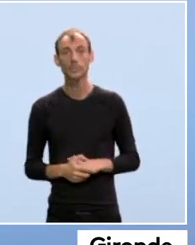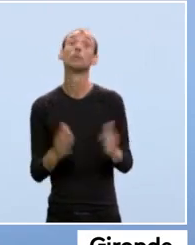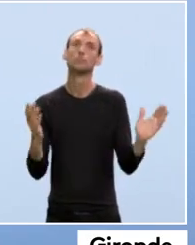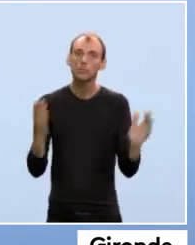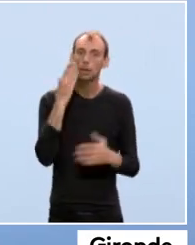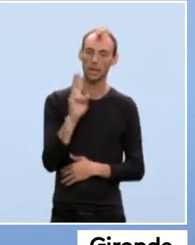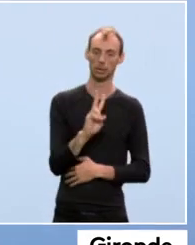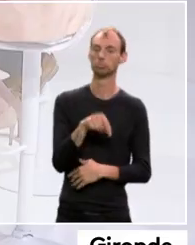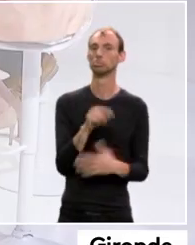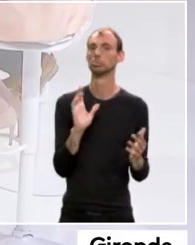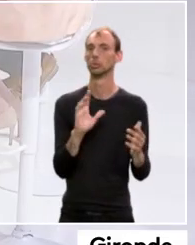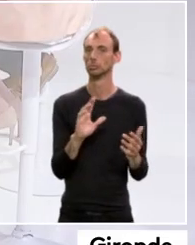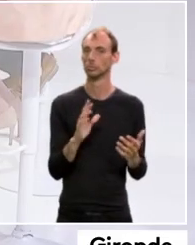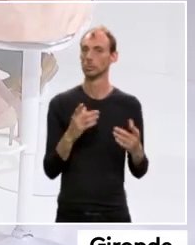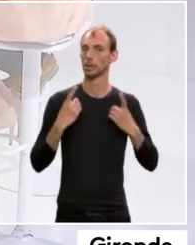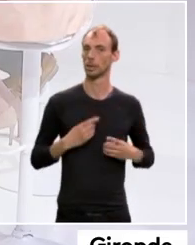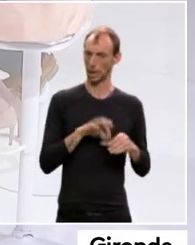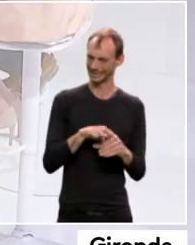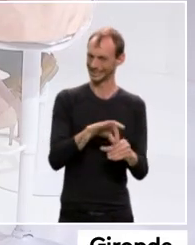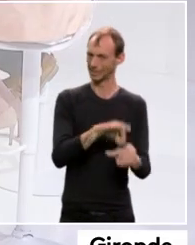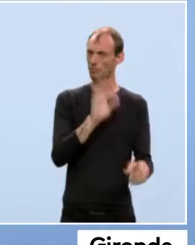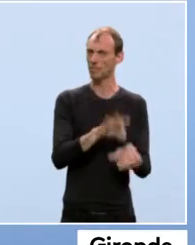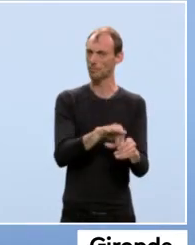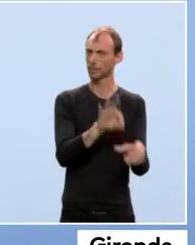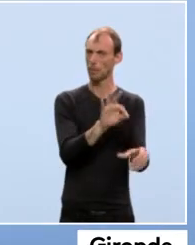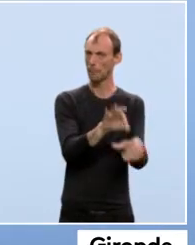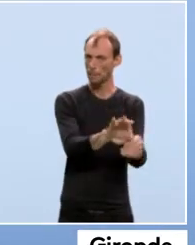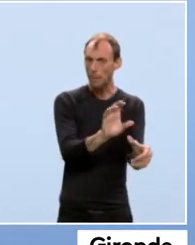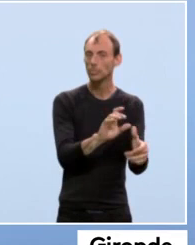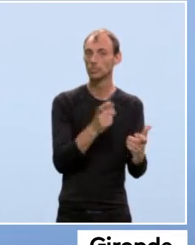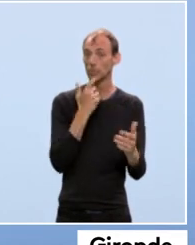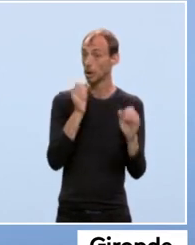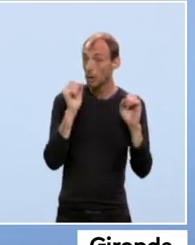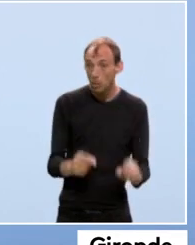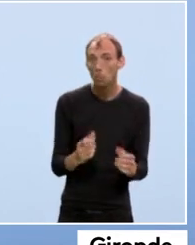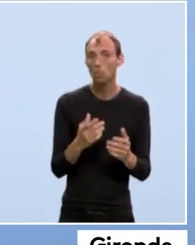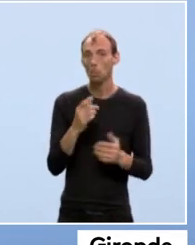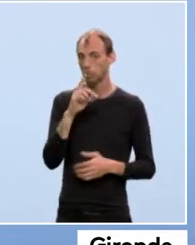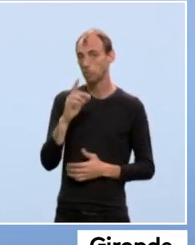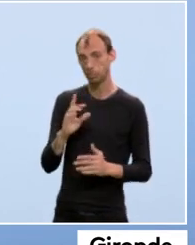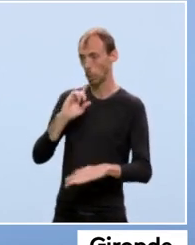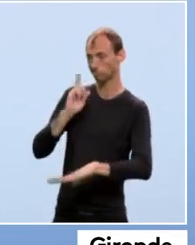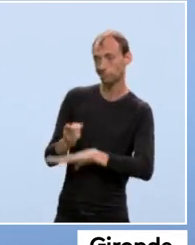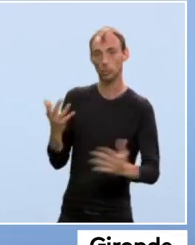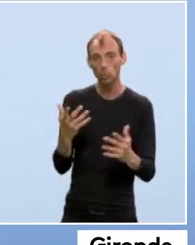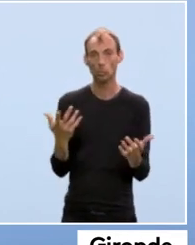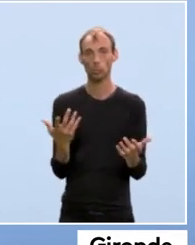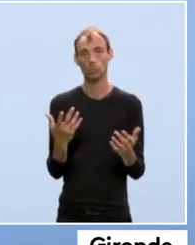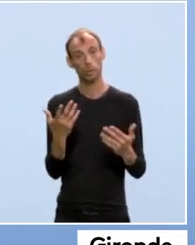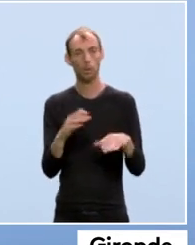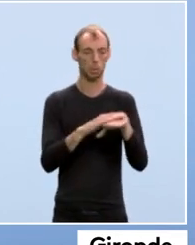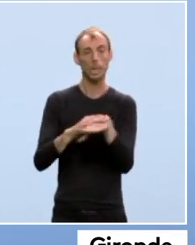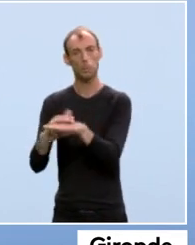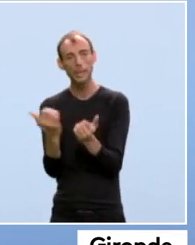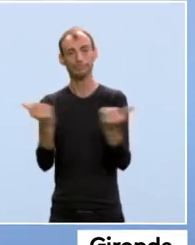effet le premier ministre peut être issu de la majorité parlementaire donc on peut imposer une cohabitation donc c'est réellement un troisième tour et un